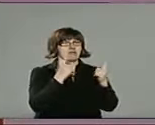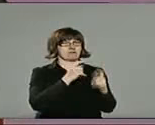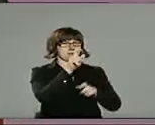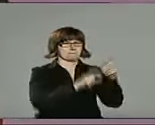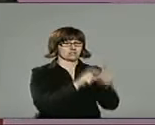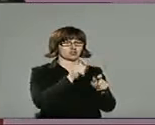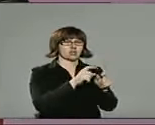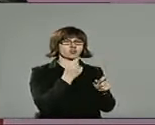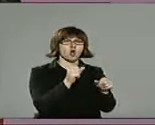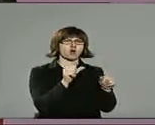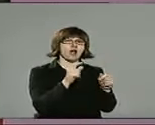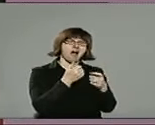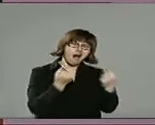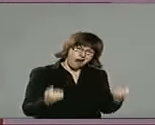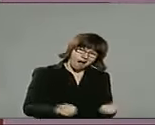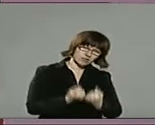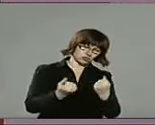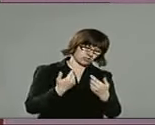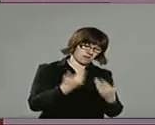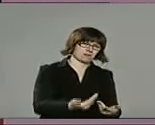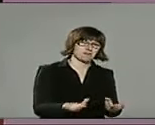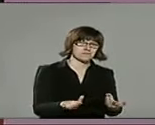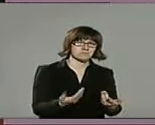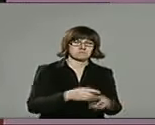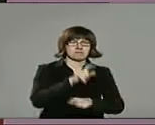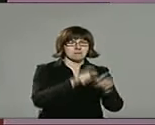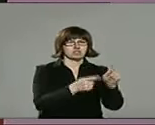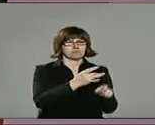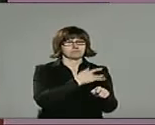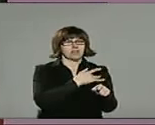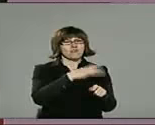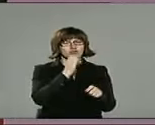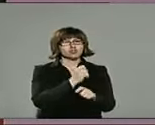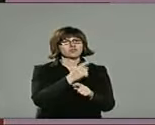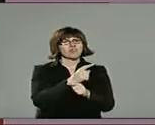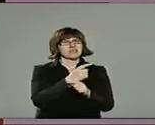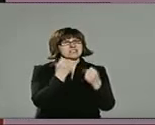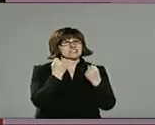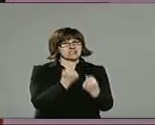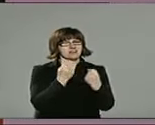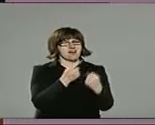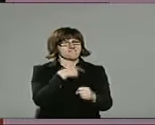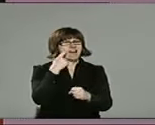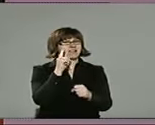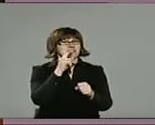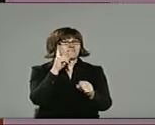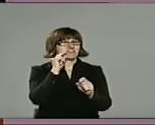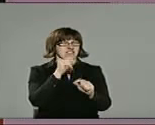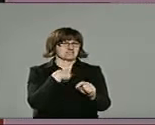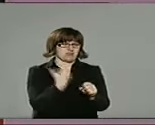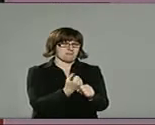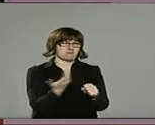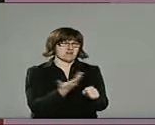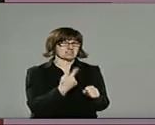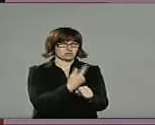von Menschen noch etwas anstrengender macht. Aber die Menschen, die das betrifft, wollen dann wenigstens sicher sein, dass wir wissen, was wir tun